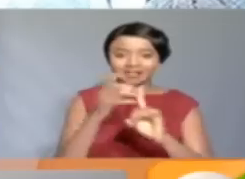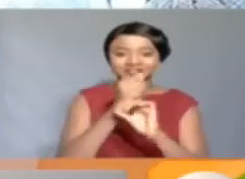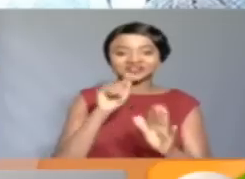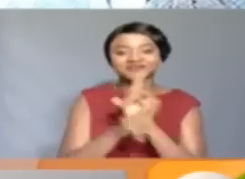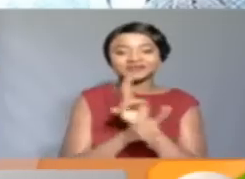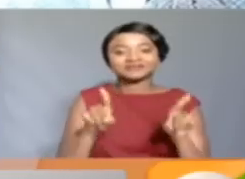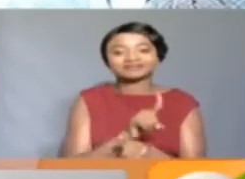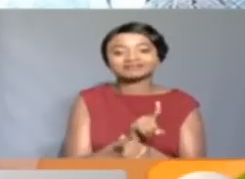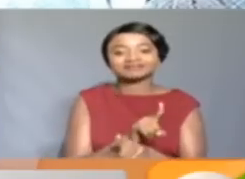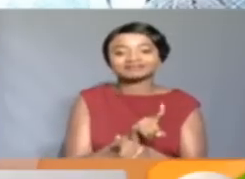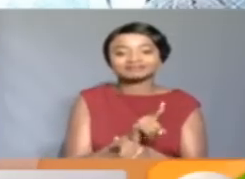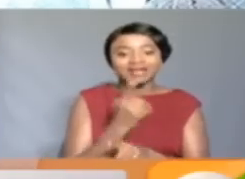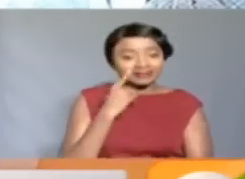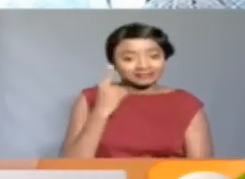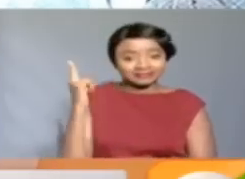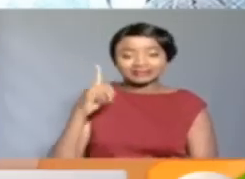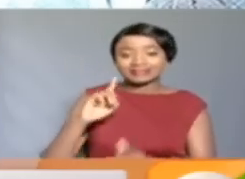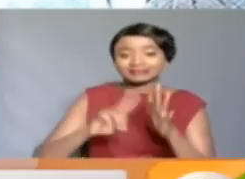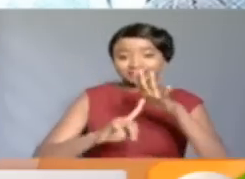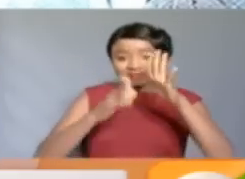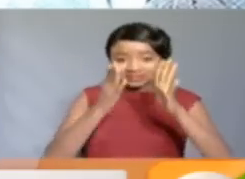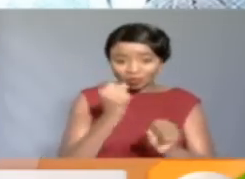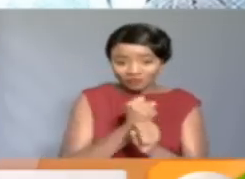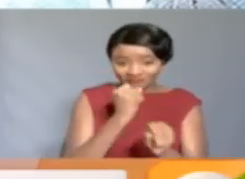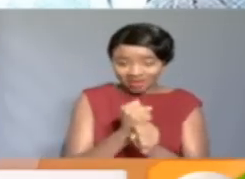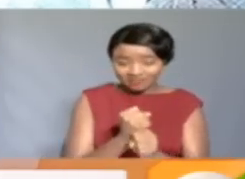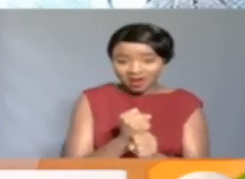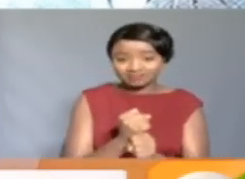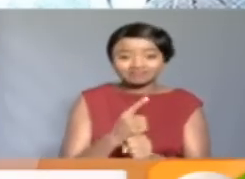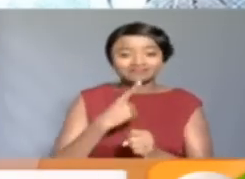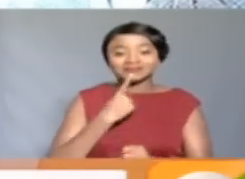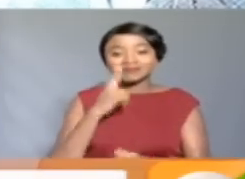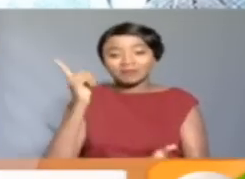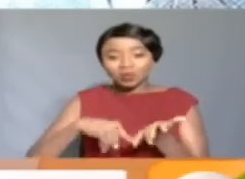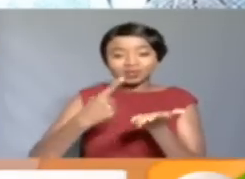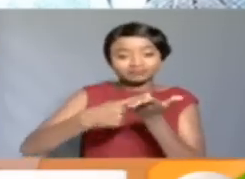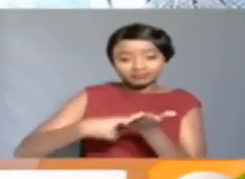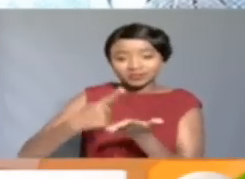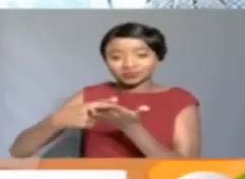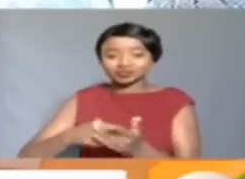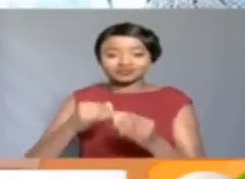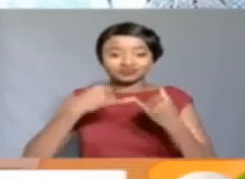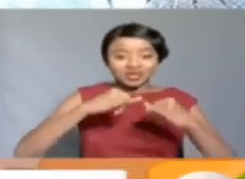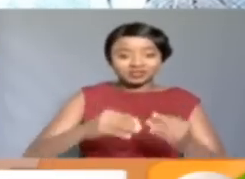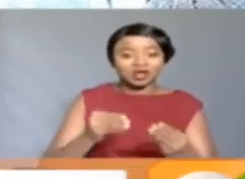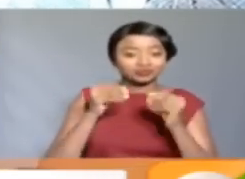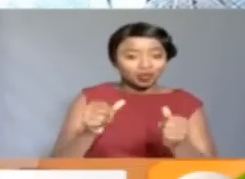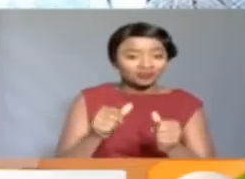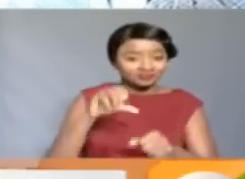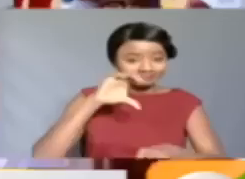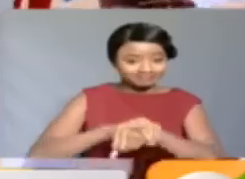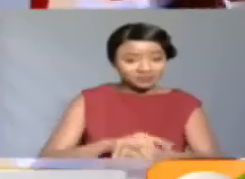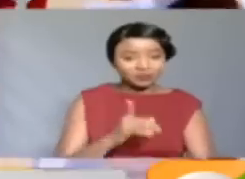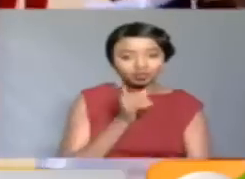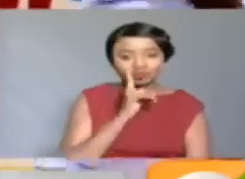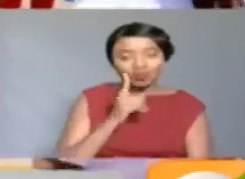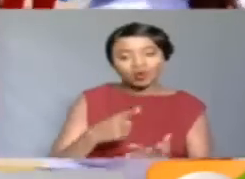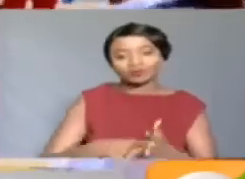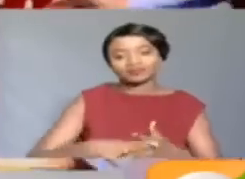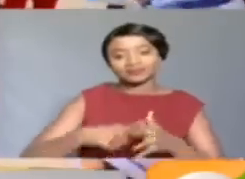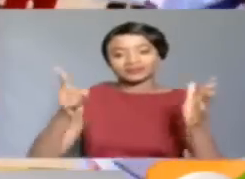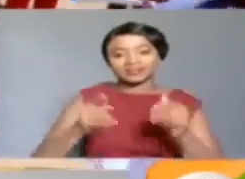Elphas Lagat, Waziri wa Leba Ukur Yattani amesema mazungumzo ya kutafuta suluhu yataanza hapo kesho.